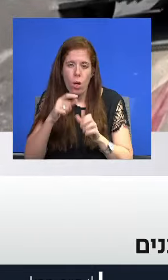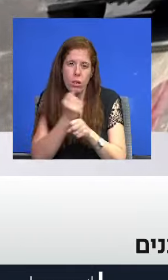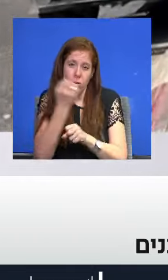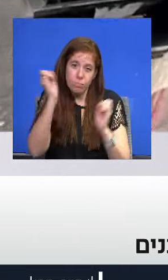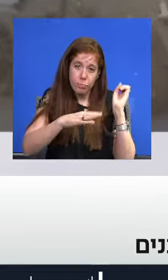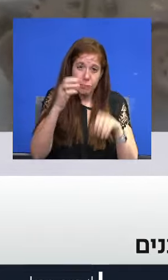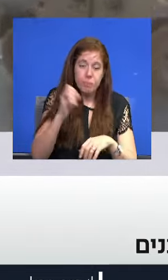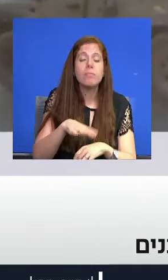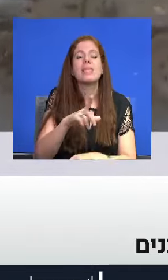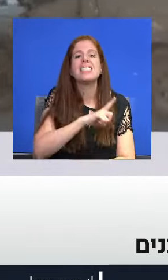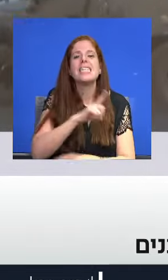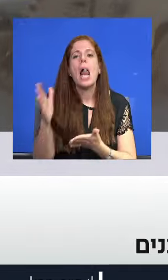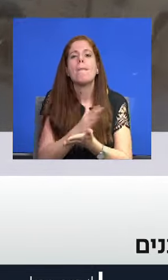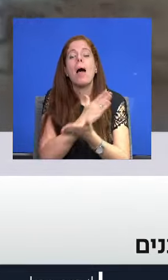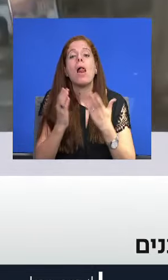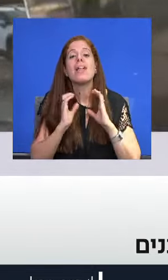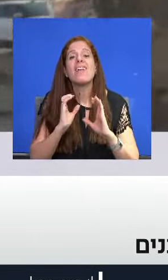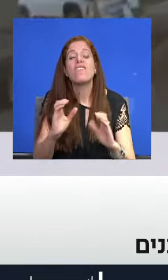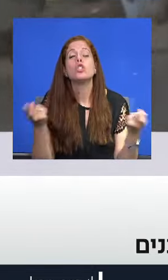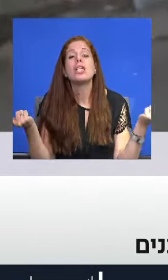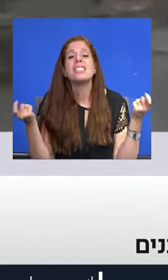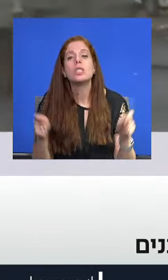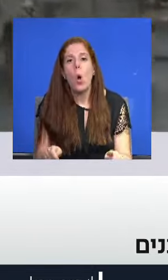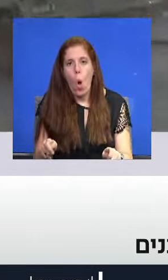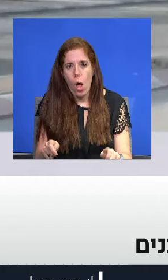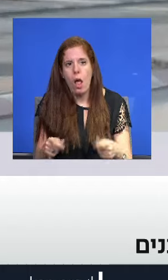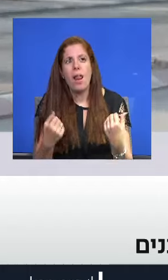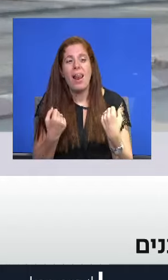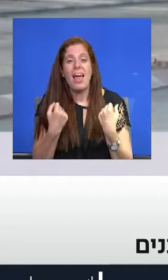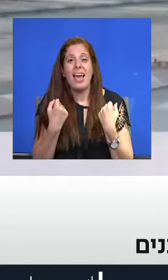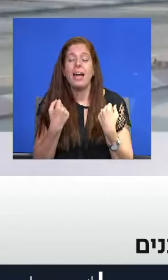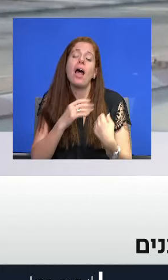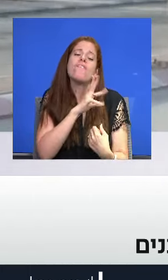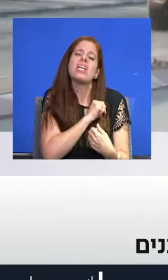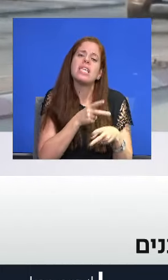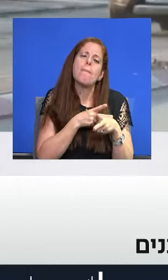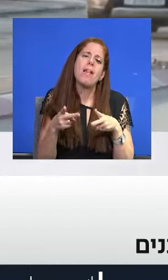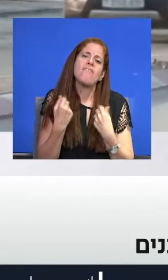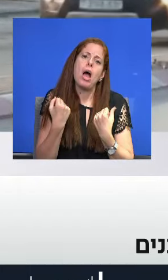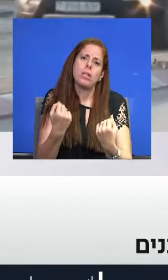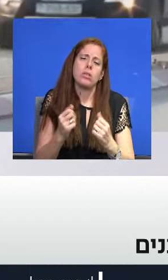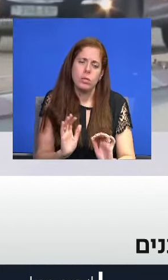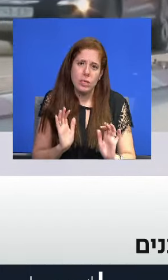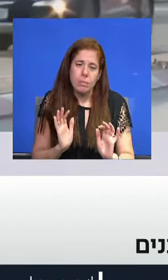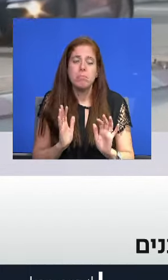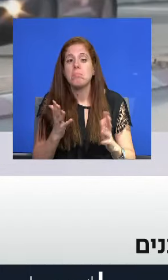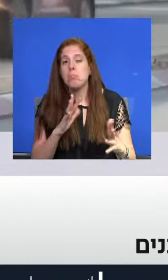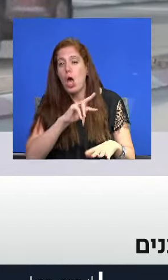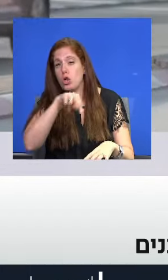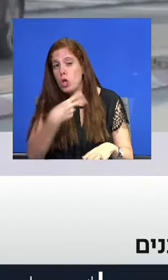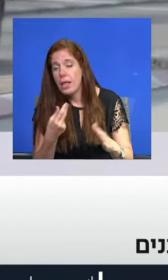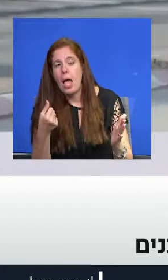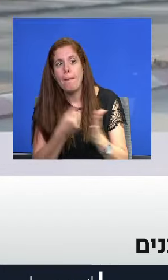מחליט לסגור את הכביש לנסיעת פלסטינים בלבד. זה נמשך בערך כשעתיים עד